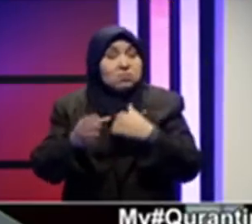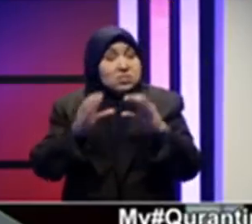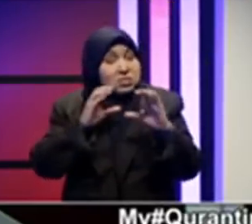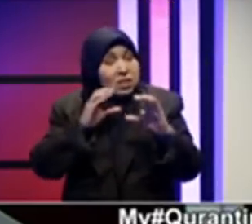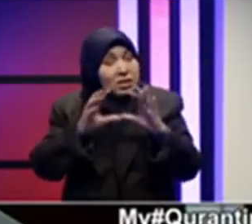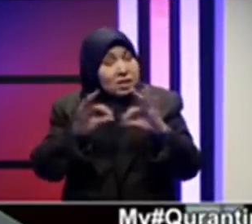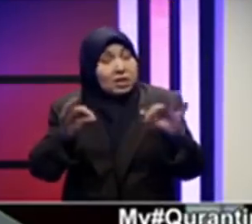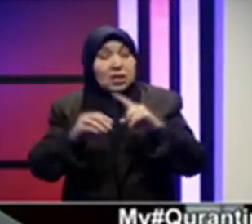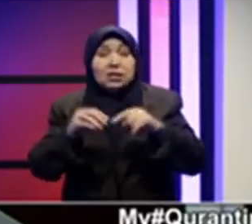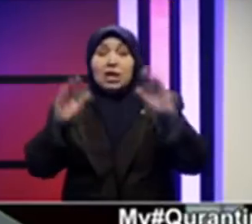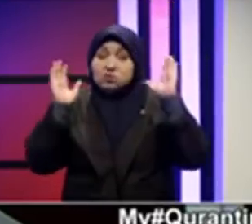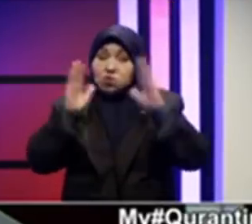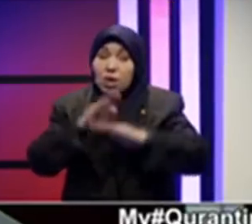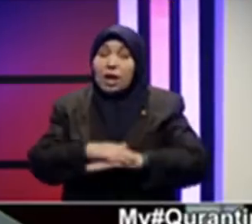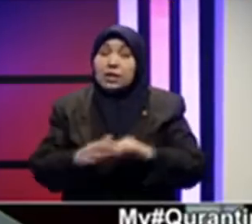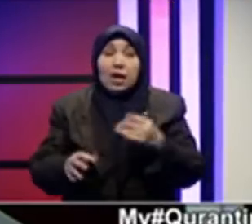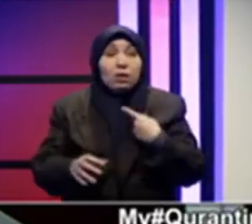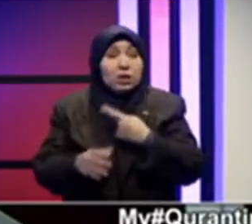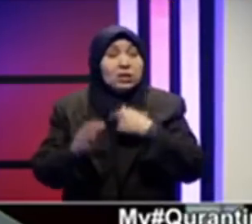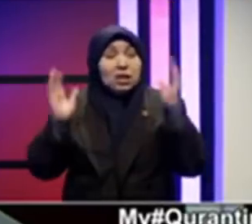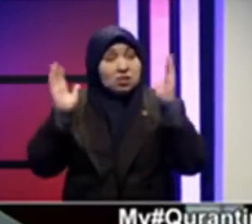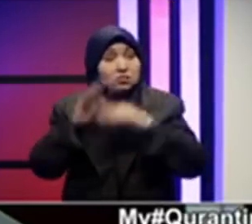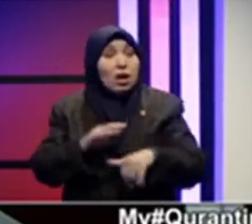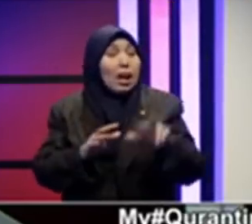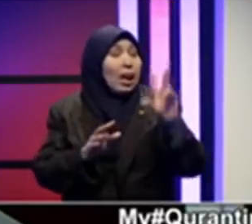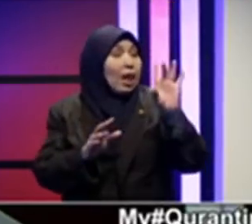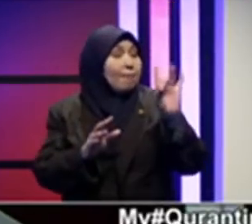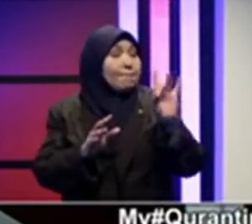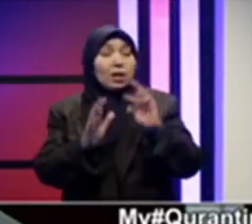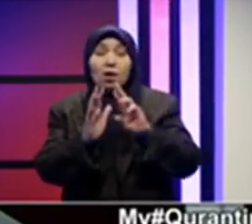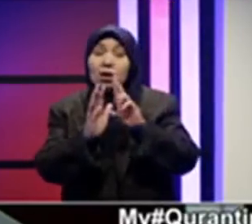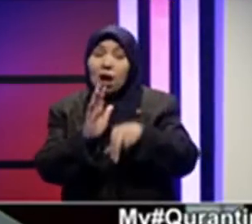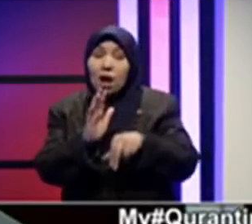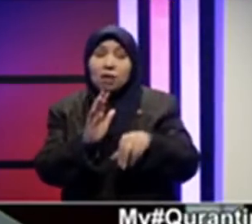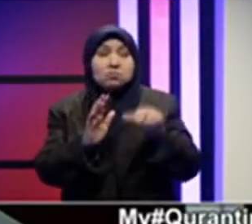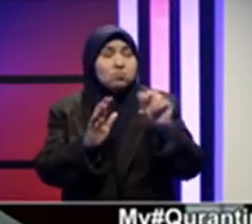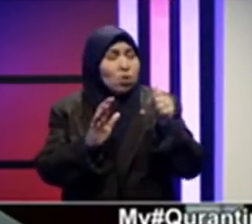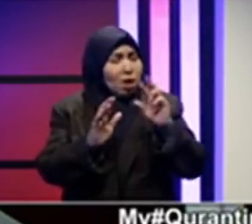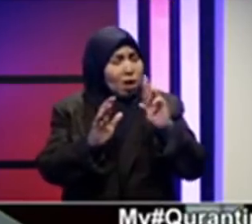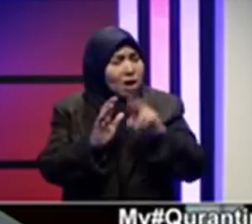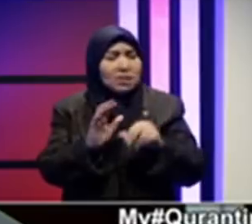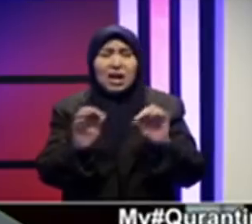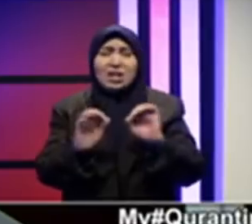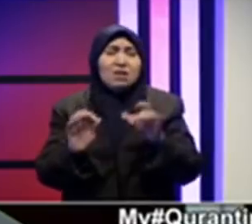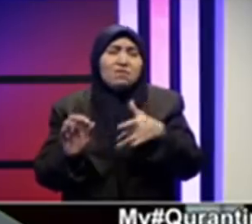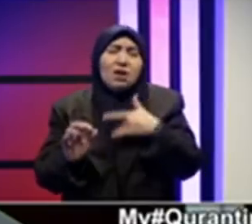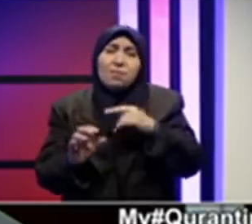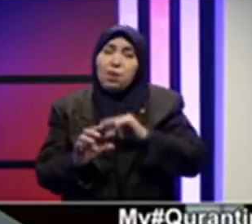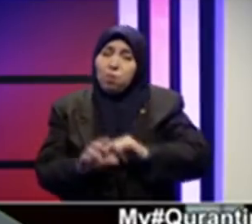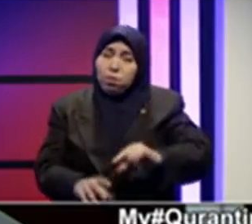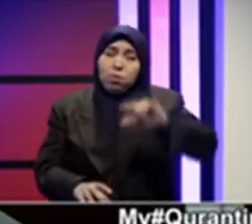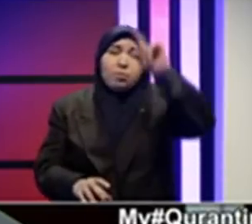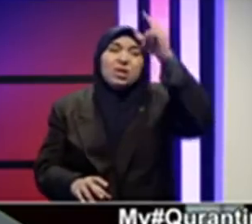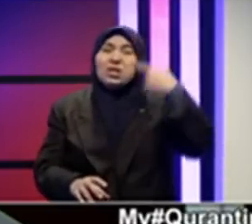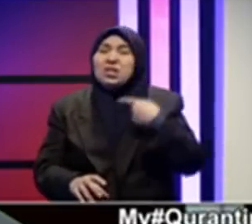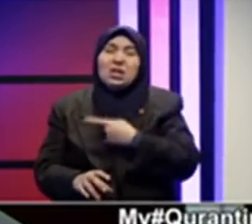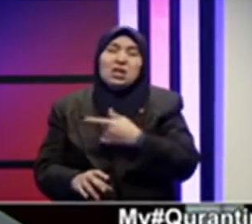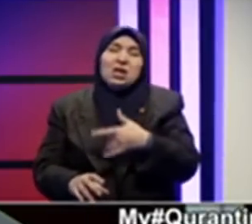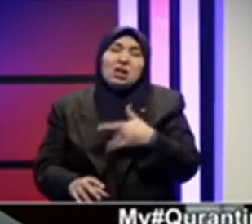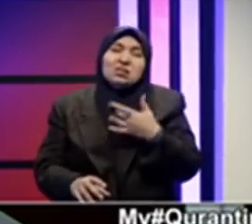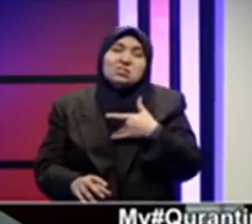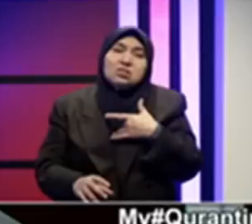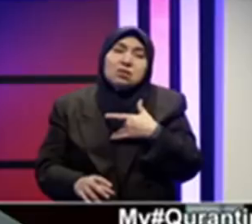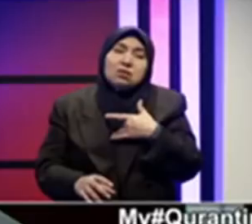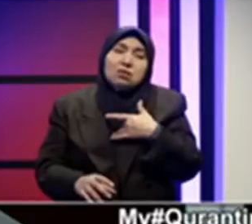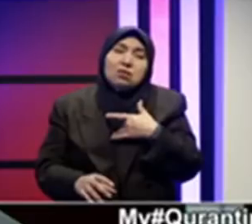pada Ramadan lepas solatnya, kalau kita nak solat 8 rakaat 20 rakaat itu, kalau tidak ada perasaan menyerah diri, kita akan rasa tak